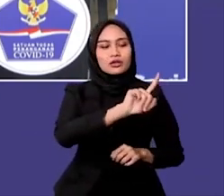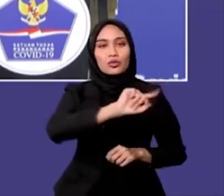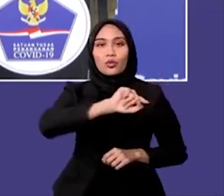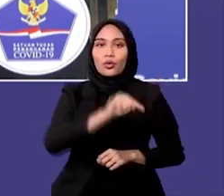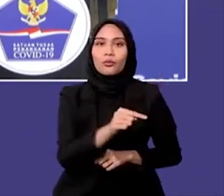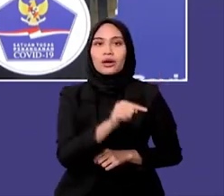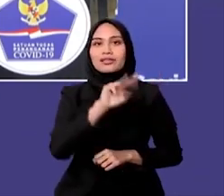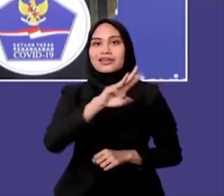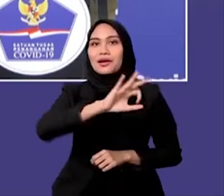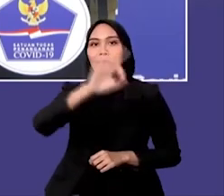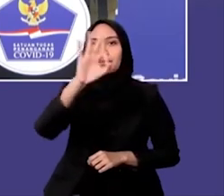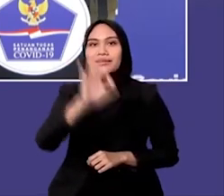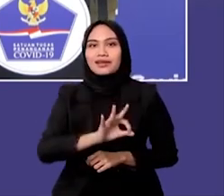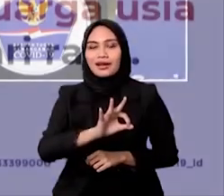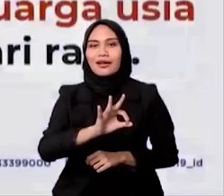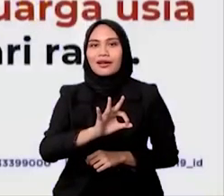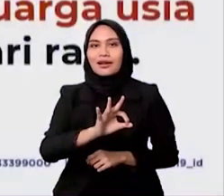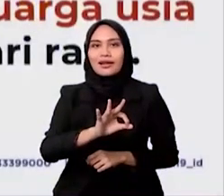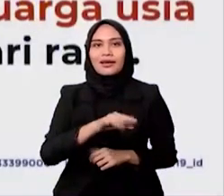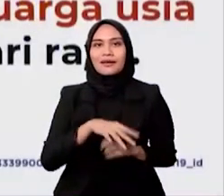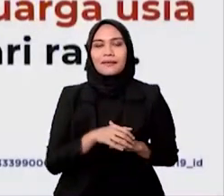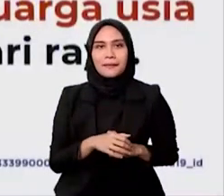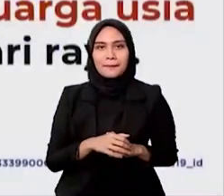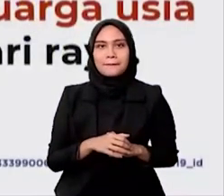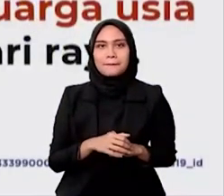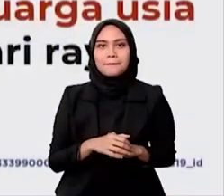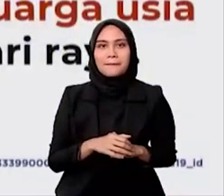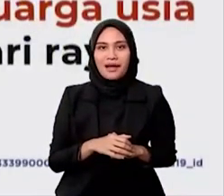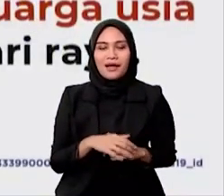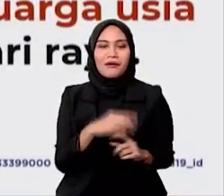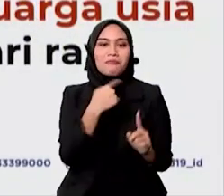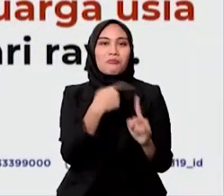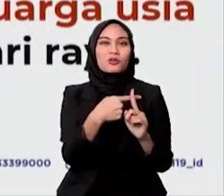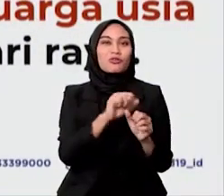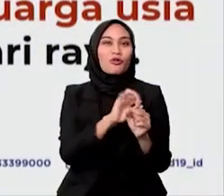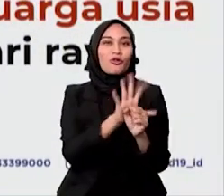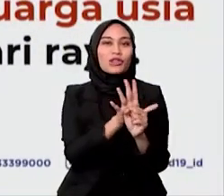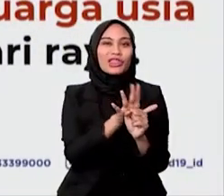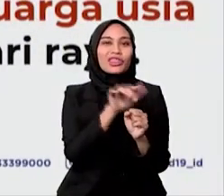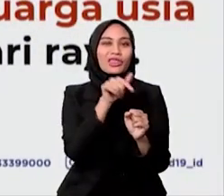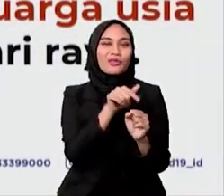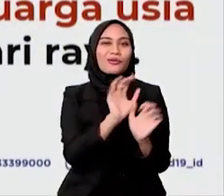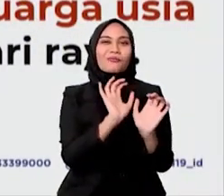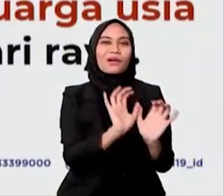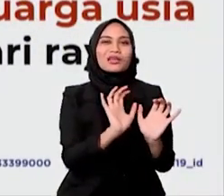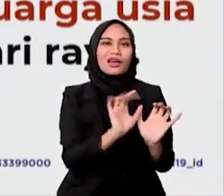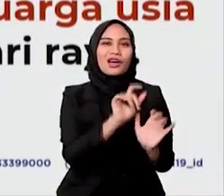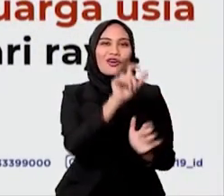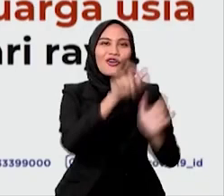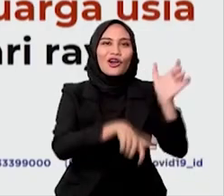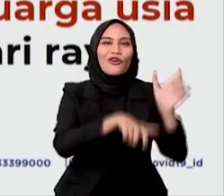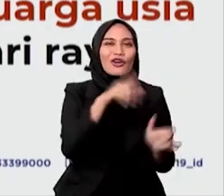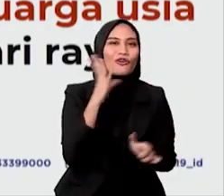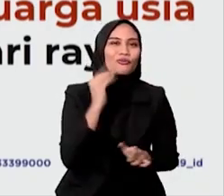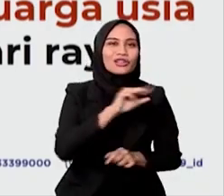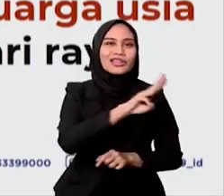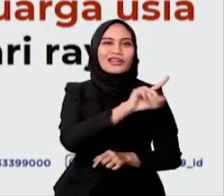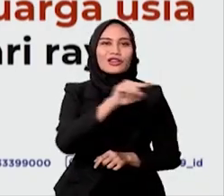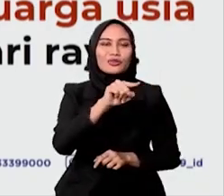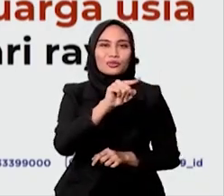31,32 persen jadi yang positif kontribusinya dari usia